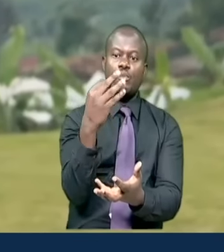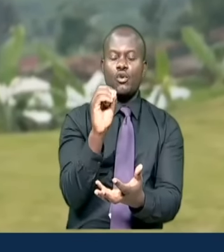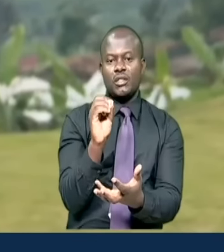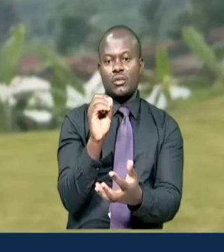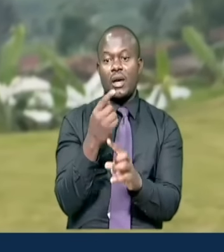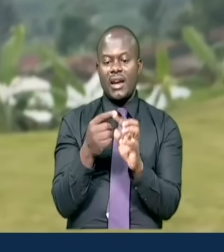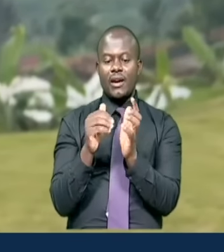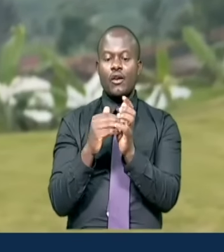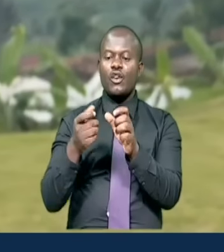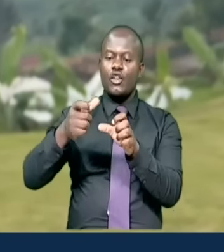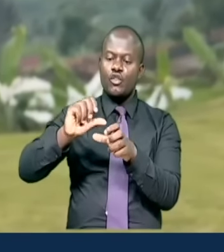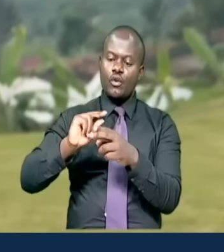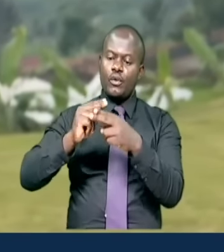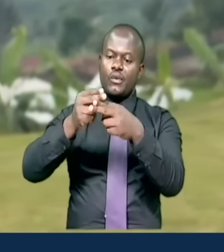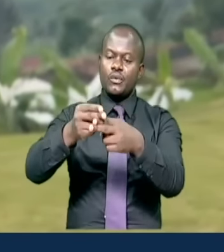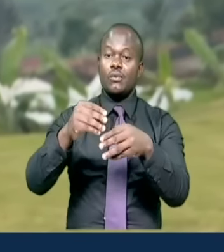duha abaturage